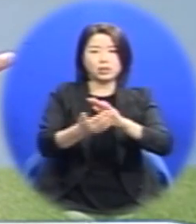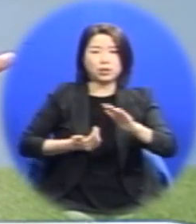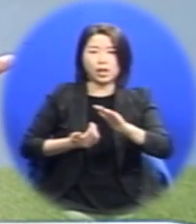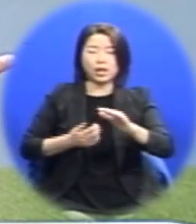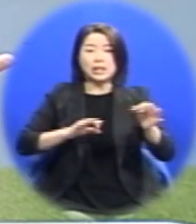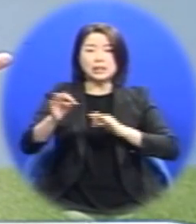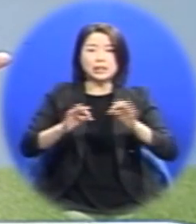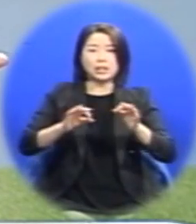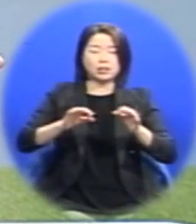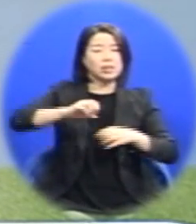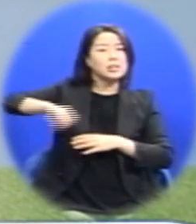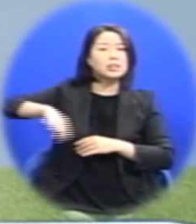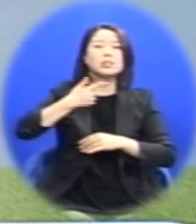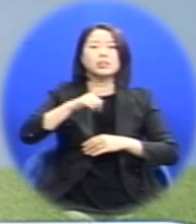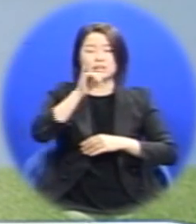적이